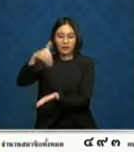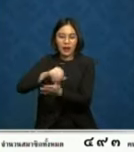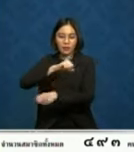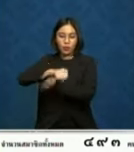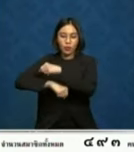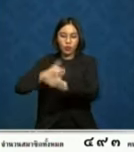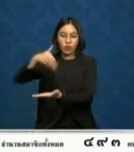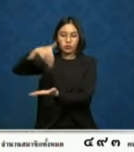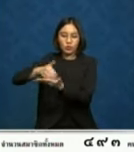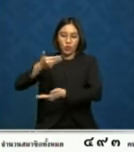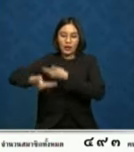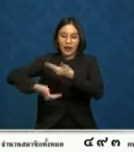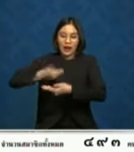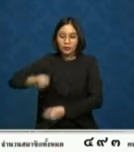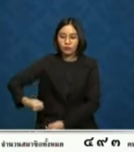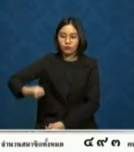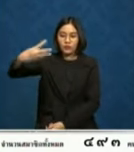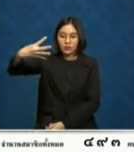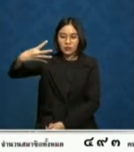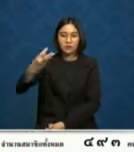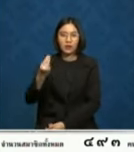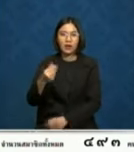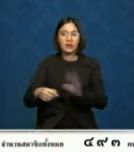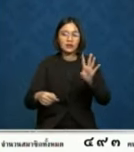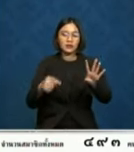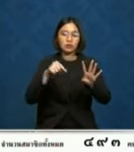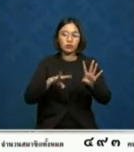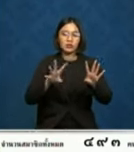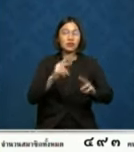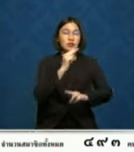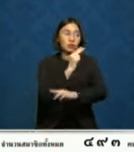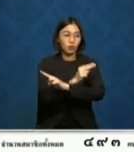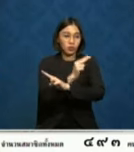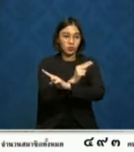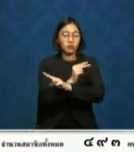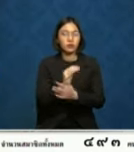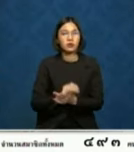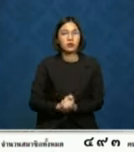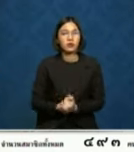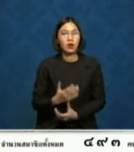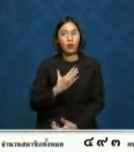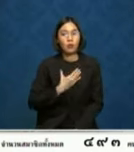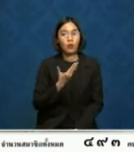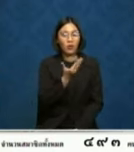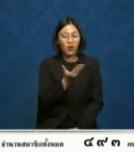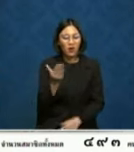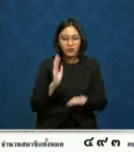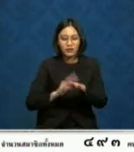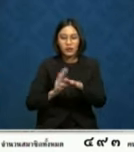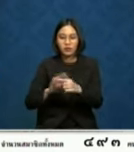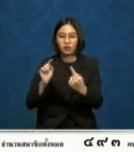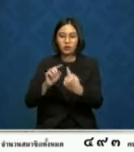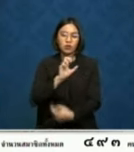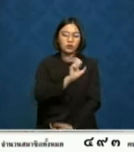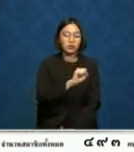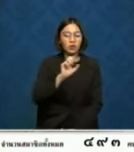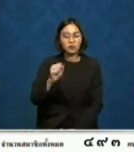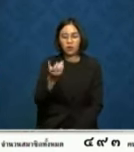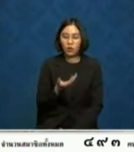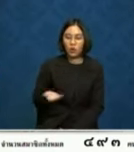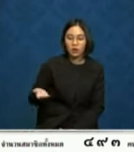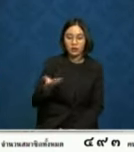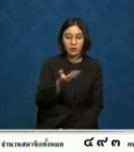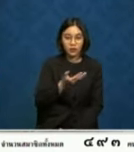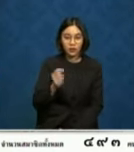สร้างศูนย์การค้าขนาด 4ชั้นถึง 4.4เท่าท่านประธานครับผมขอเรียกร้องให้สมาชิกสภาผู้แทน